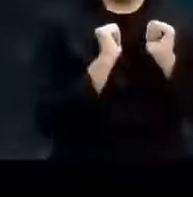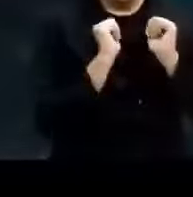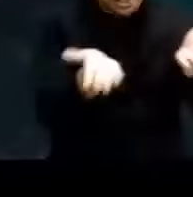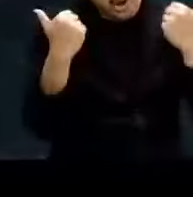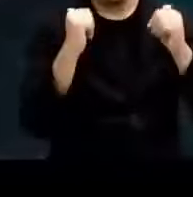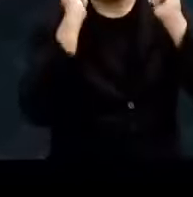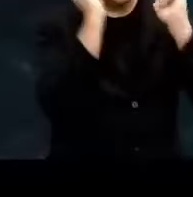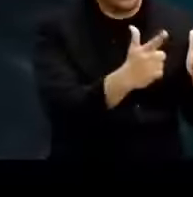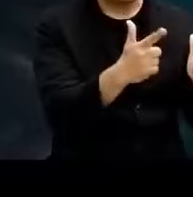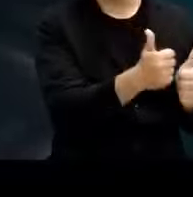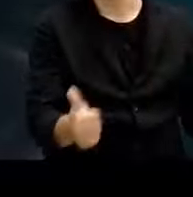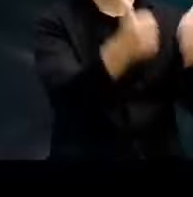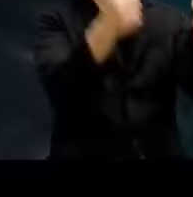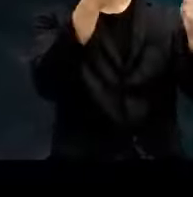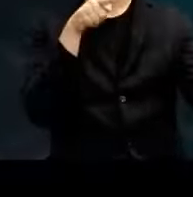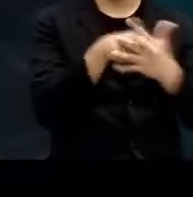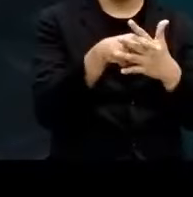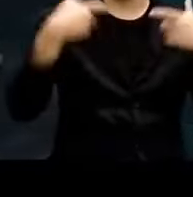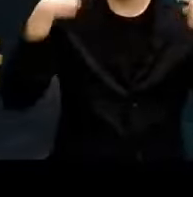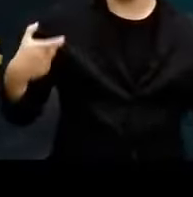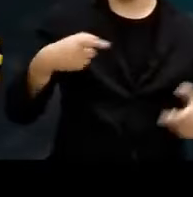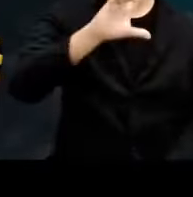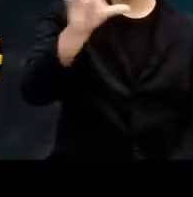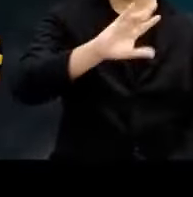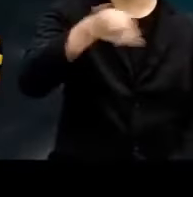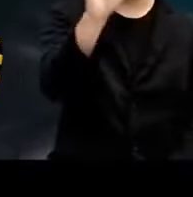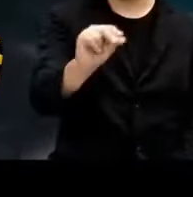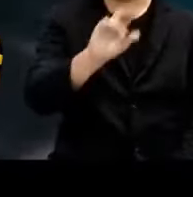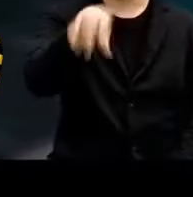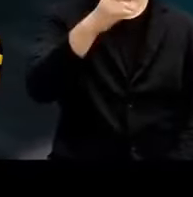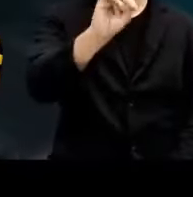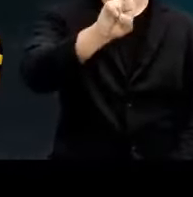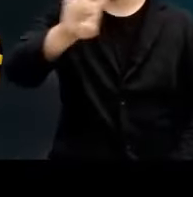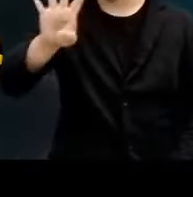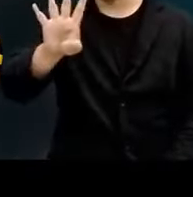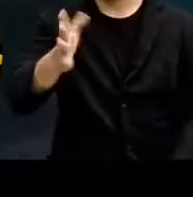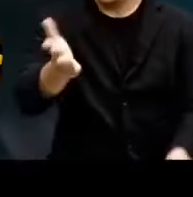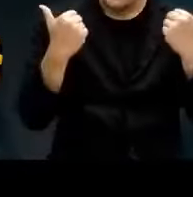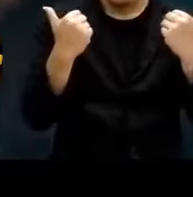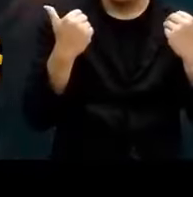Ayo daftar dan sukseskan Pilgub Jabar 2024!